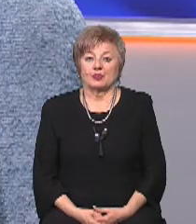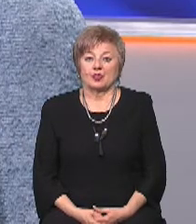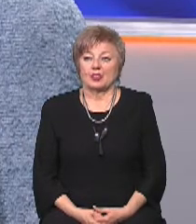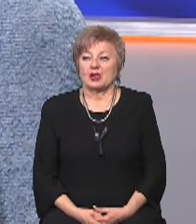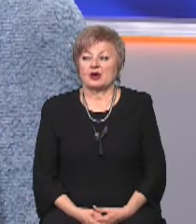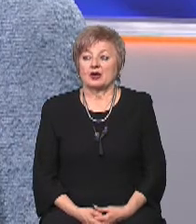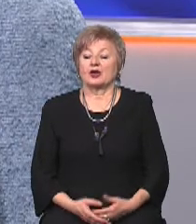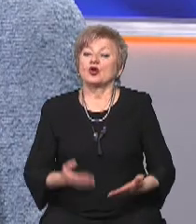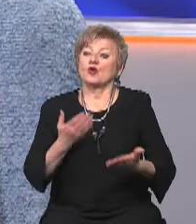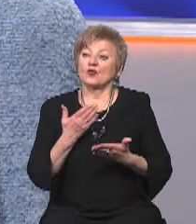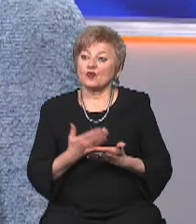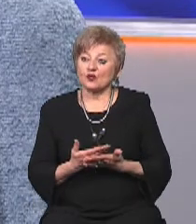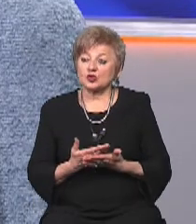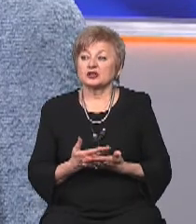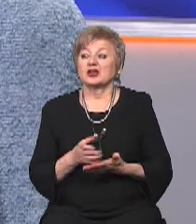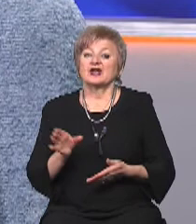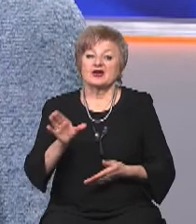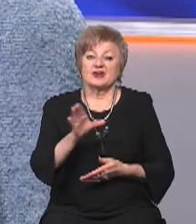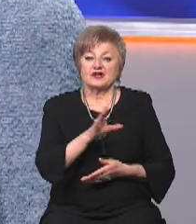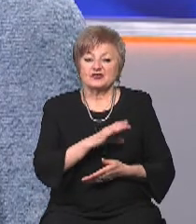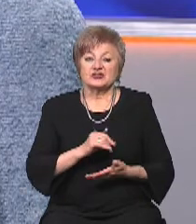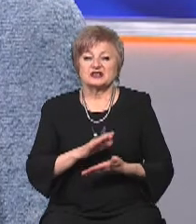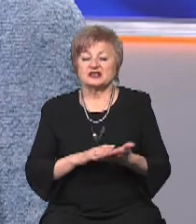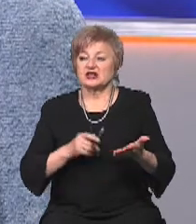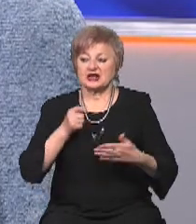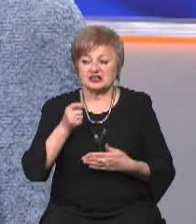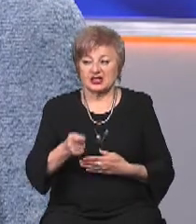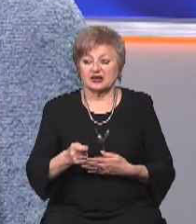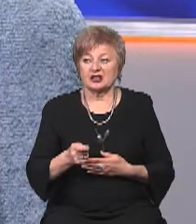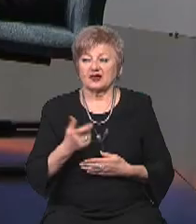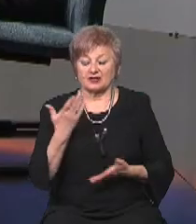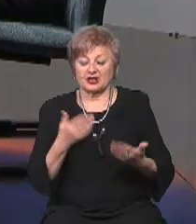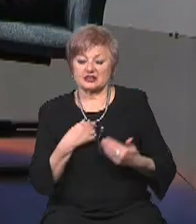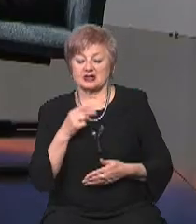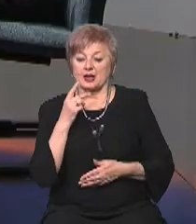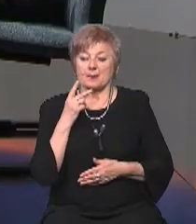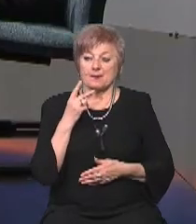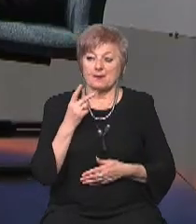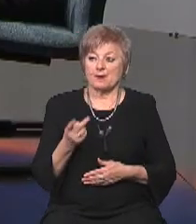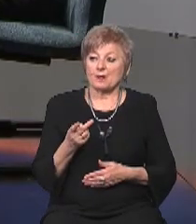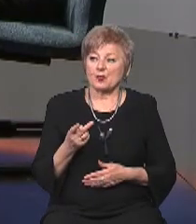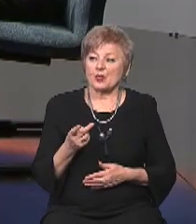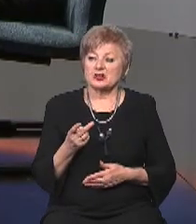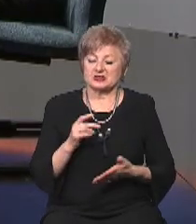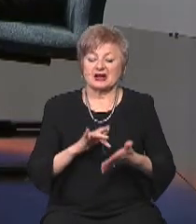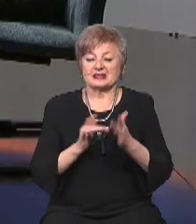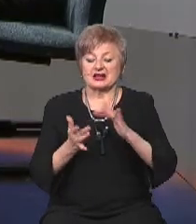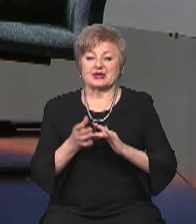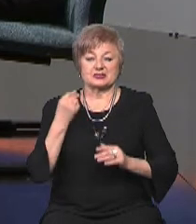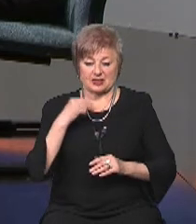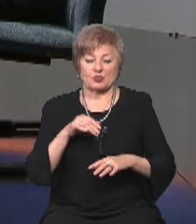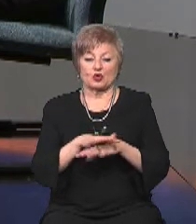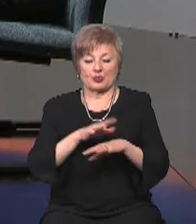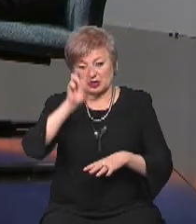Пані Катерино, в сюжеті було зазначено, що кількість заявок у Рівному зменшується. Якщо ми подивимося зараз статистику, яку ми знайшли на сайті Запорізького